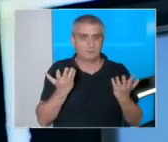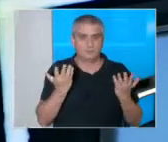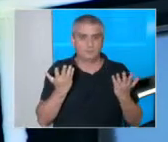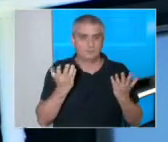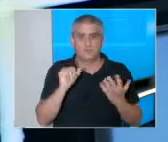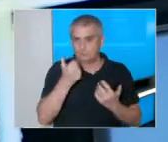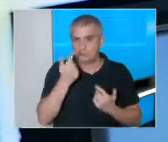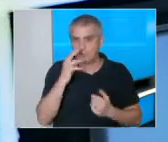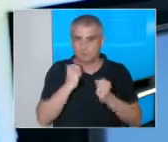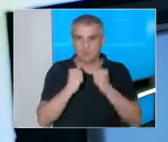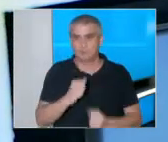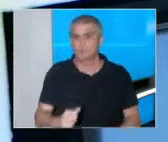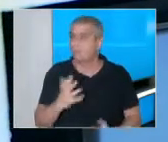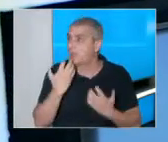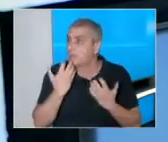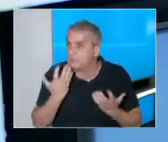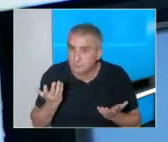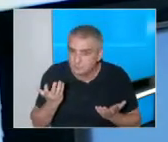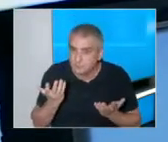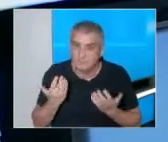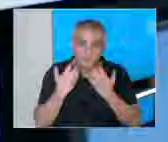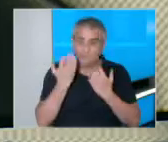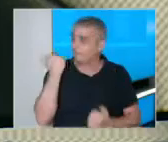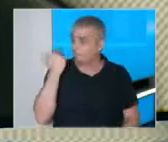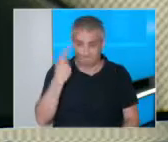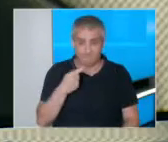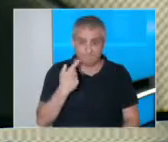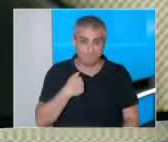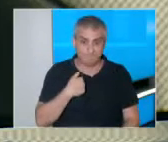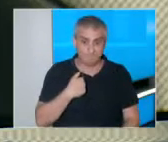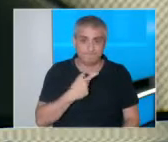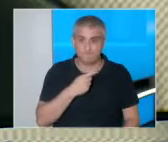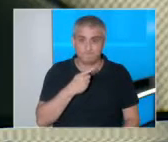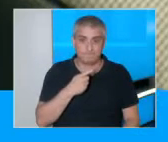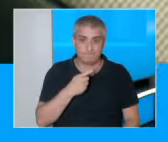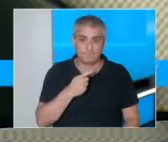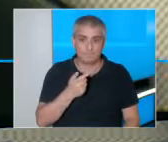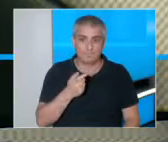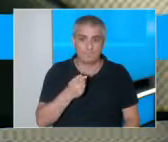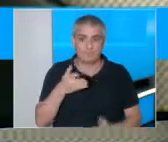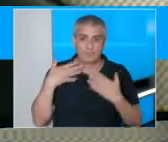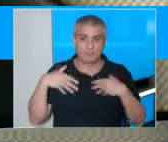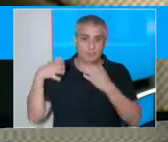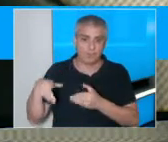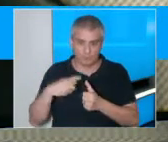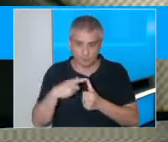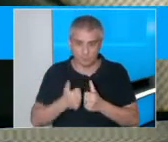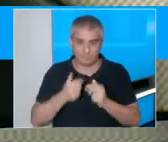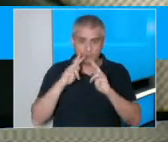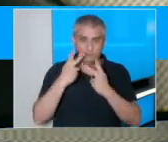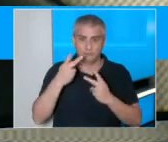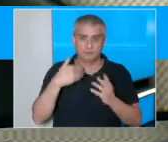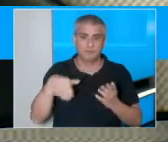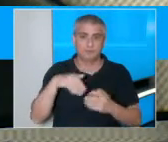השאלה הראשונה קשה יותר. איך אנחנו מסבירים? אז בפרשיות הקודמות שהיו לנו, זה ההוא מקובר הגופות, ואותו ראש קבוצה